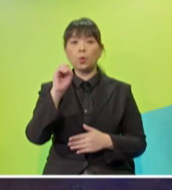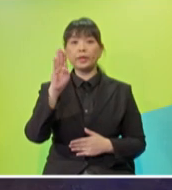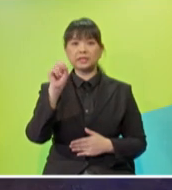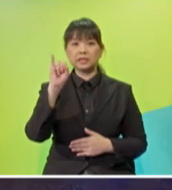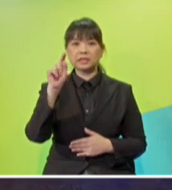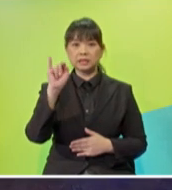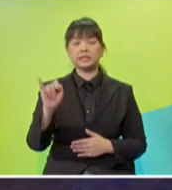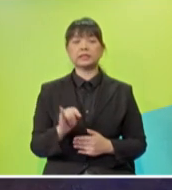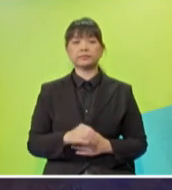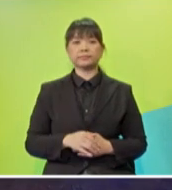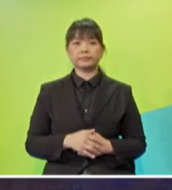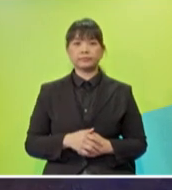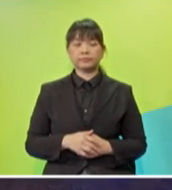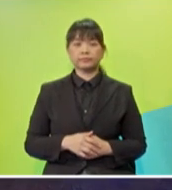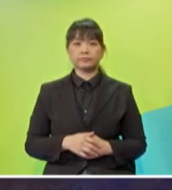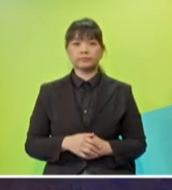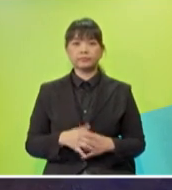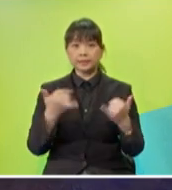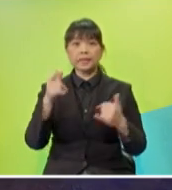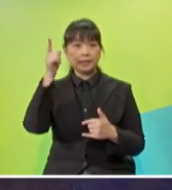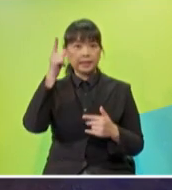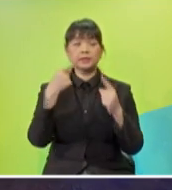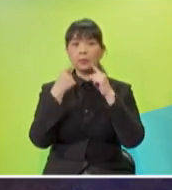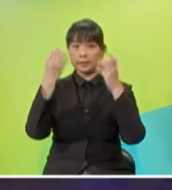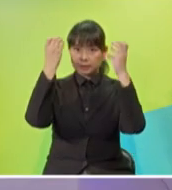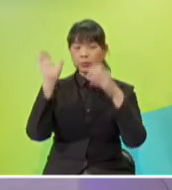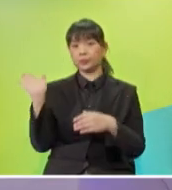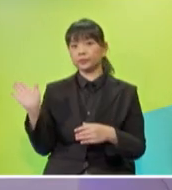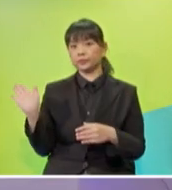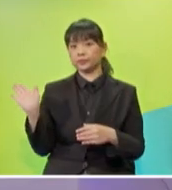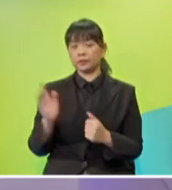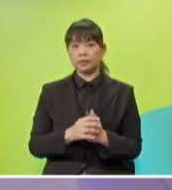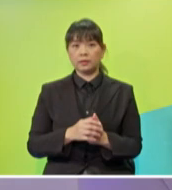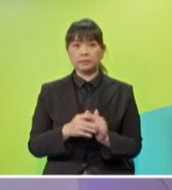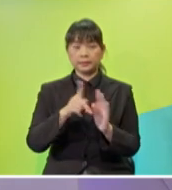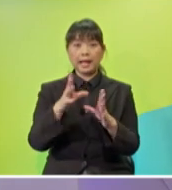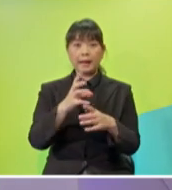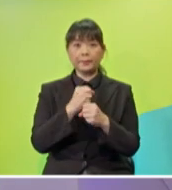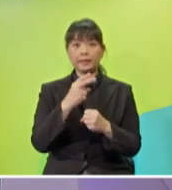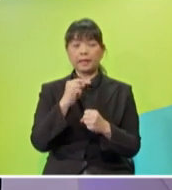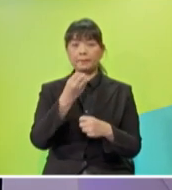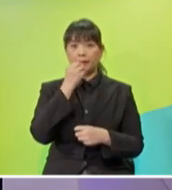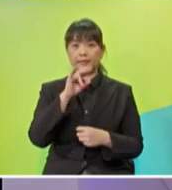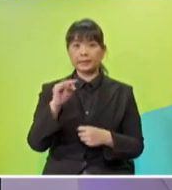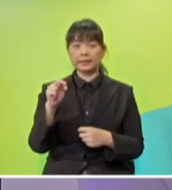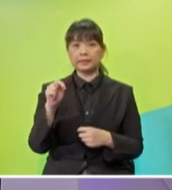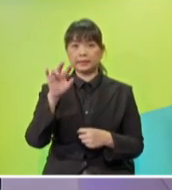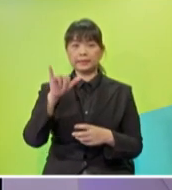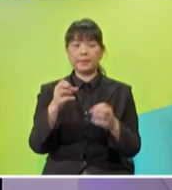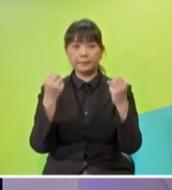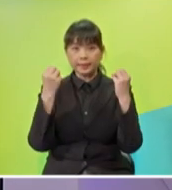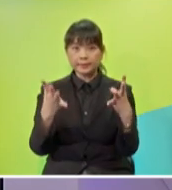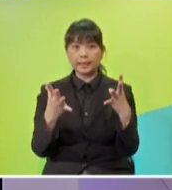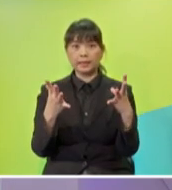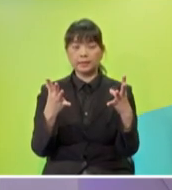atau bulat kita lihat jawaban Cikgu pengambilan makanan yang terlalu banyak jadi itu tidak